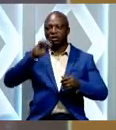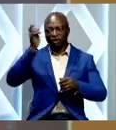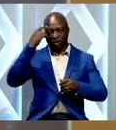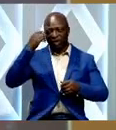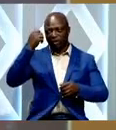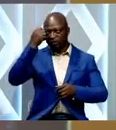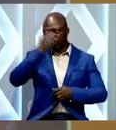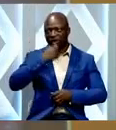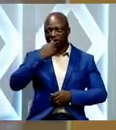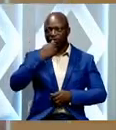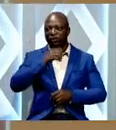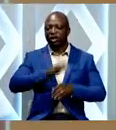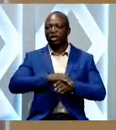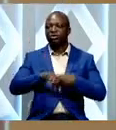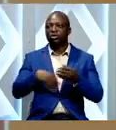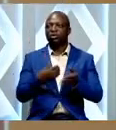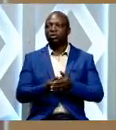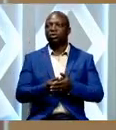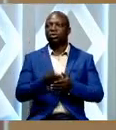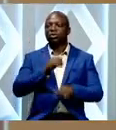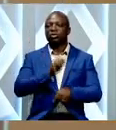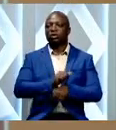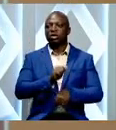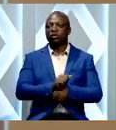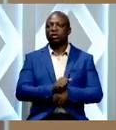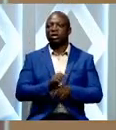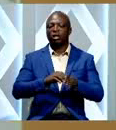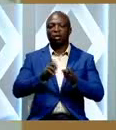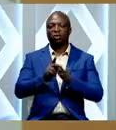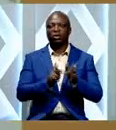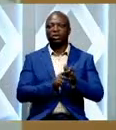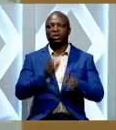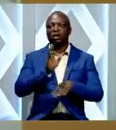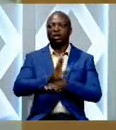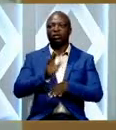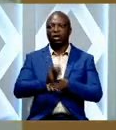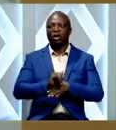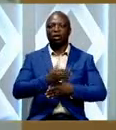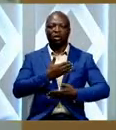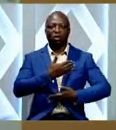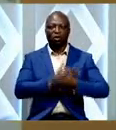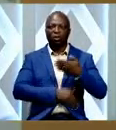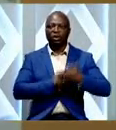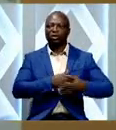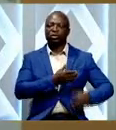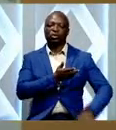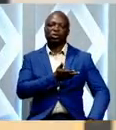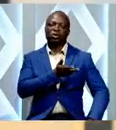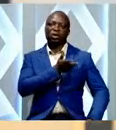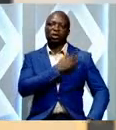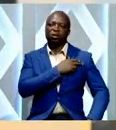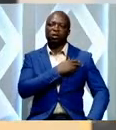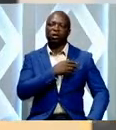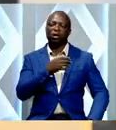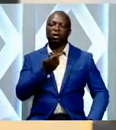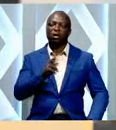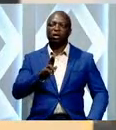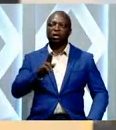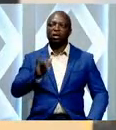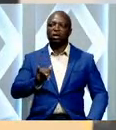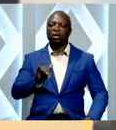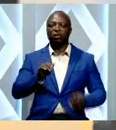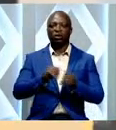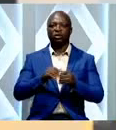africains et surtout son incursion dans la politique ivoirienne aux côtés du général Robert Guéï en qualité de